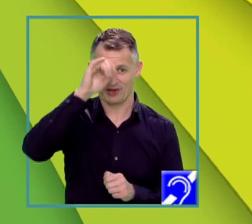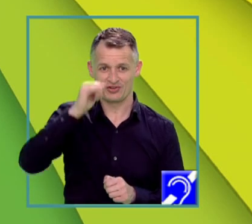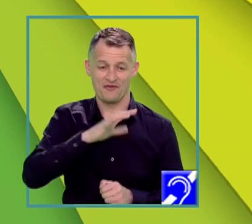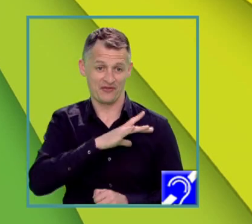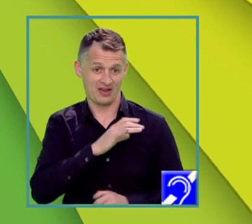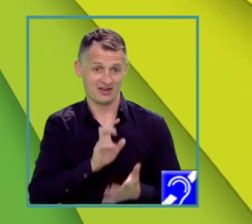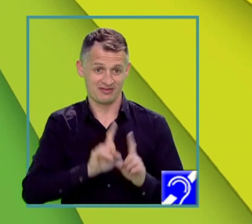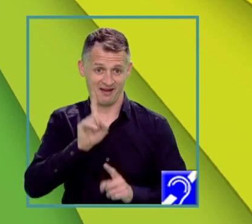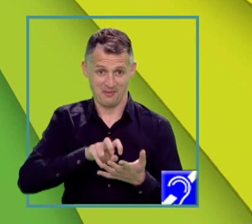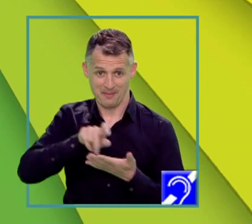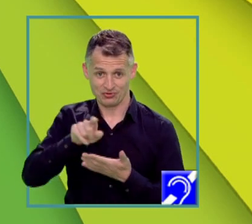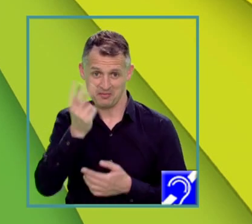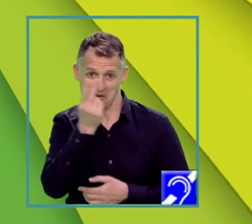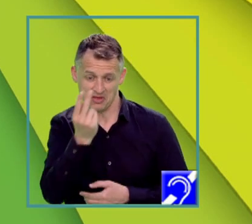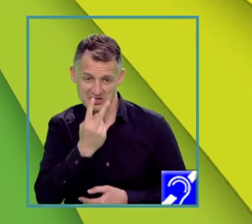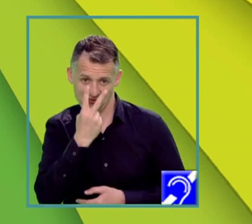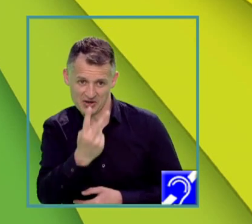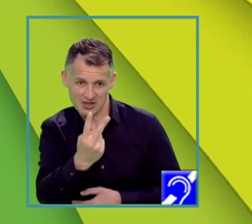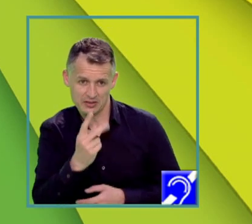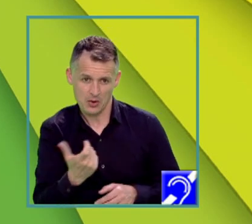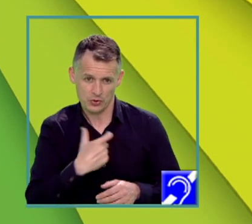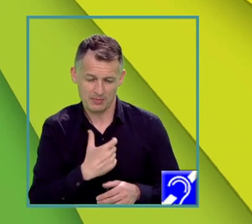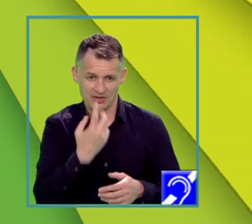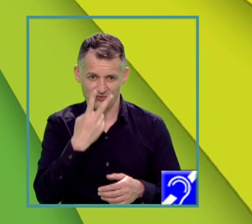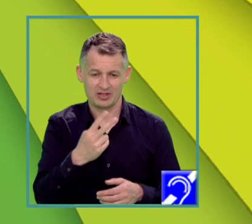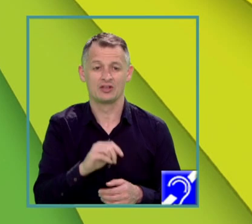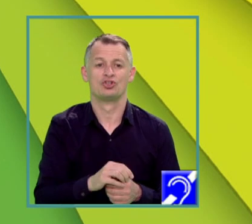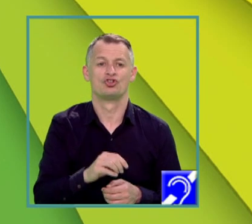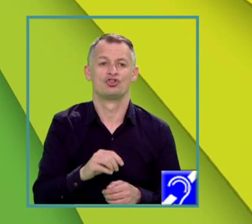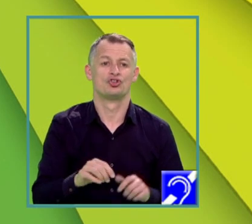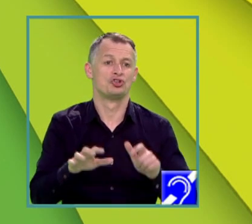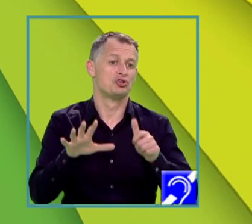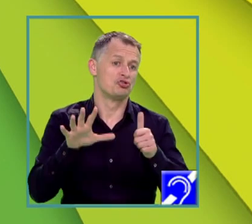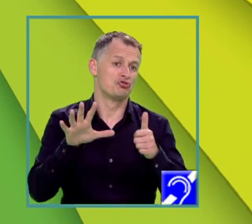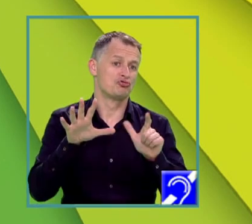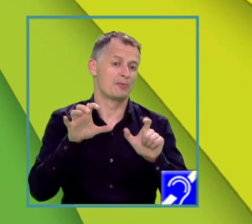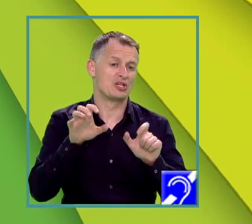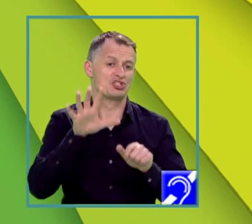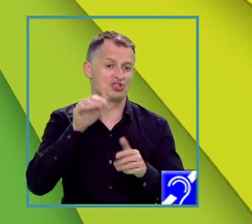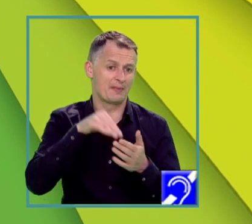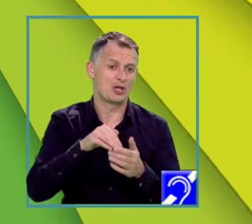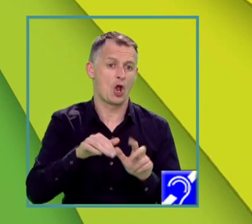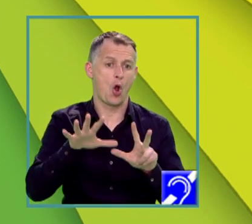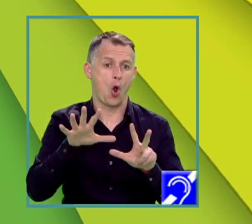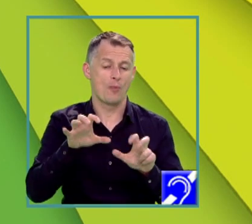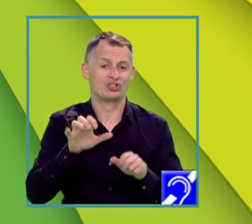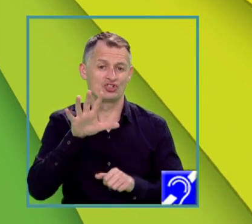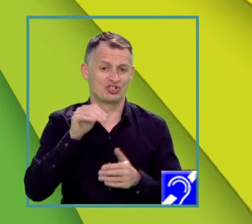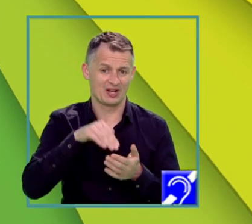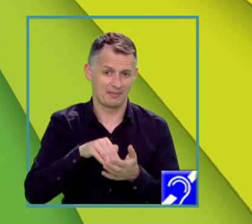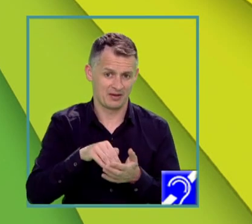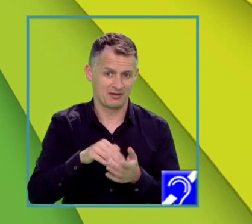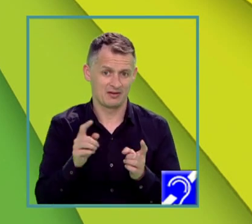mergem la grafică putem beneficia chiar și de un interval generos 75.000 85.000 la orice valoare în acest interval